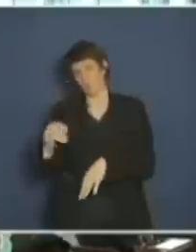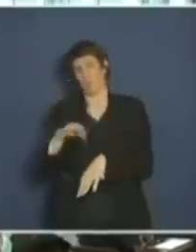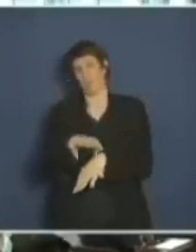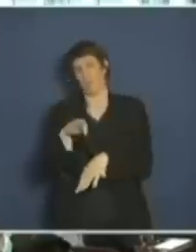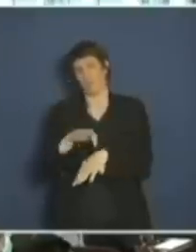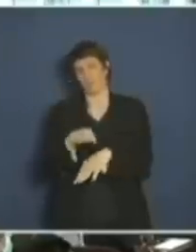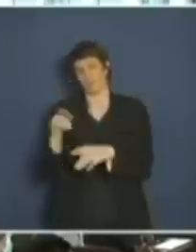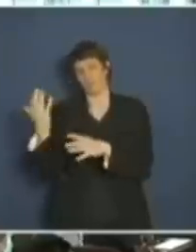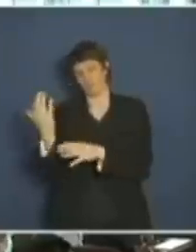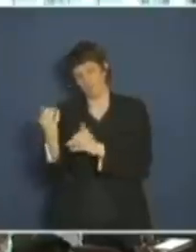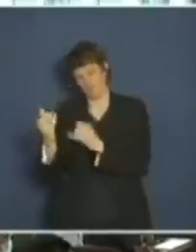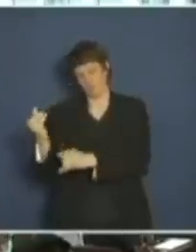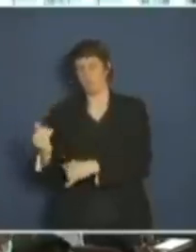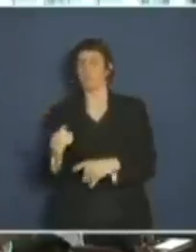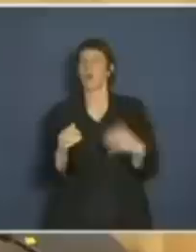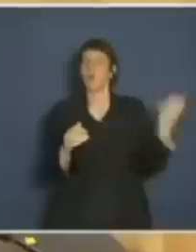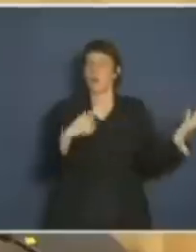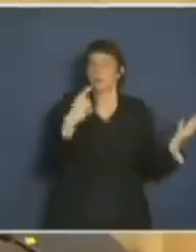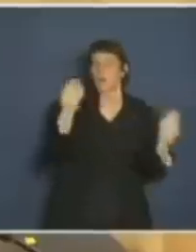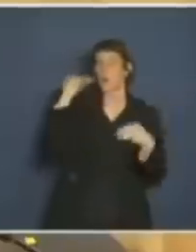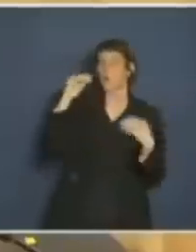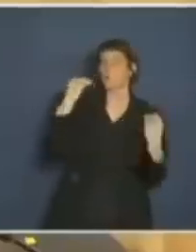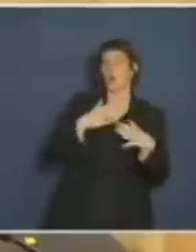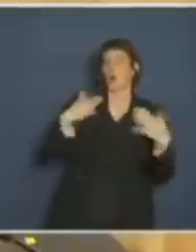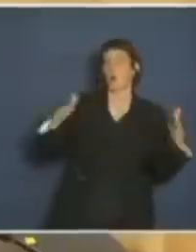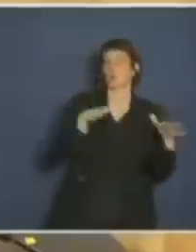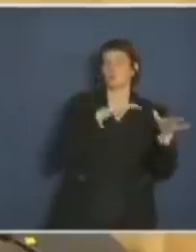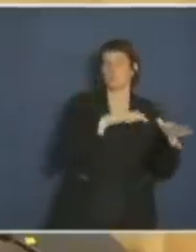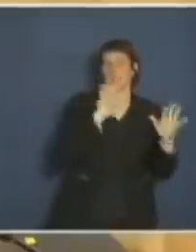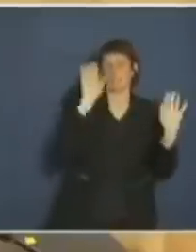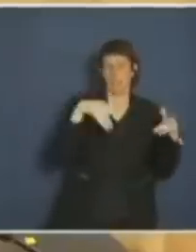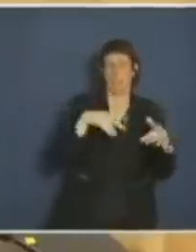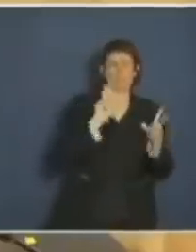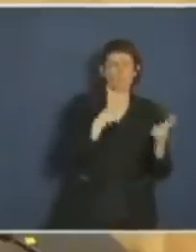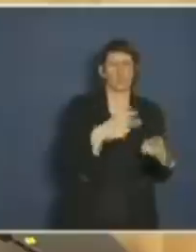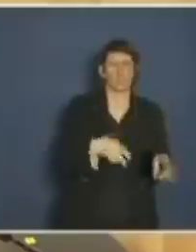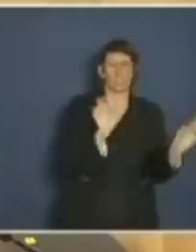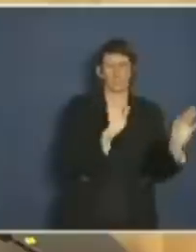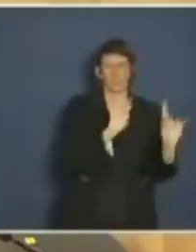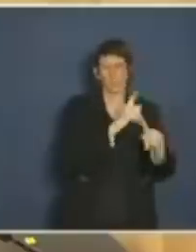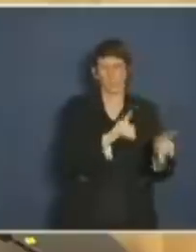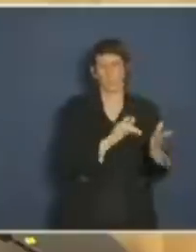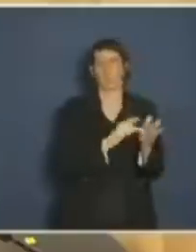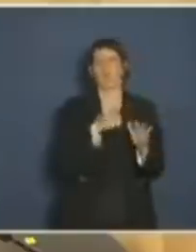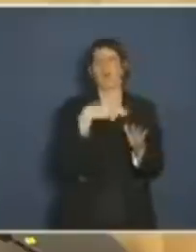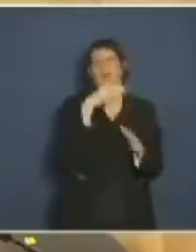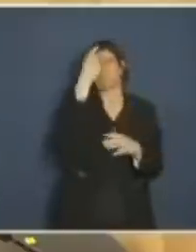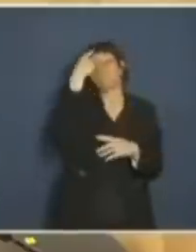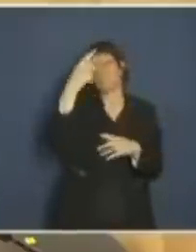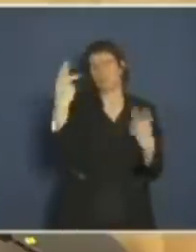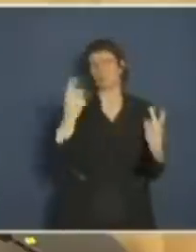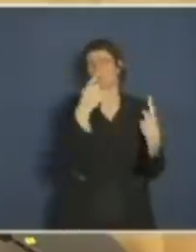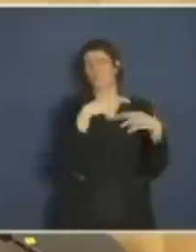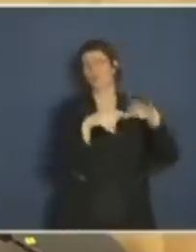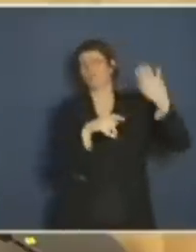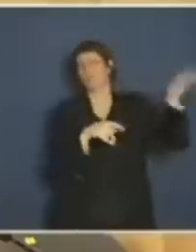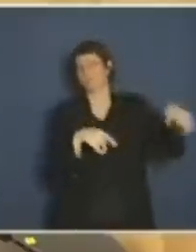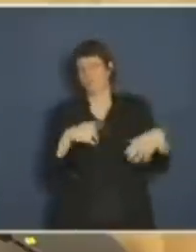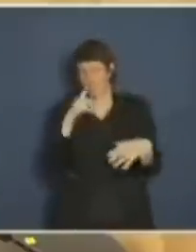aus Großbritannien, das wäre alles nicht so schlimm, weil das so Einzelmeinungen sind oder von anderswo. Aber